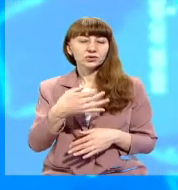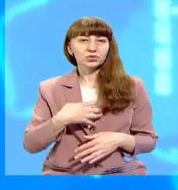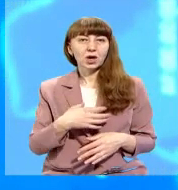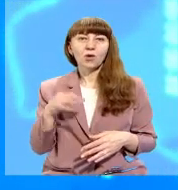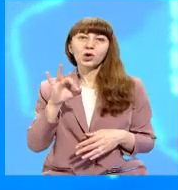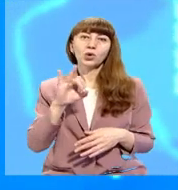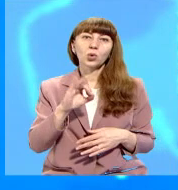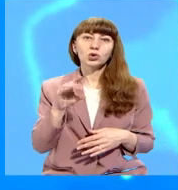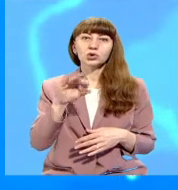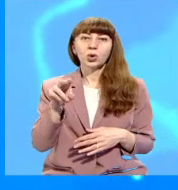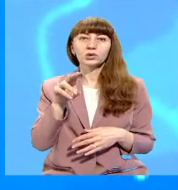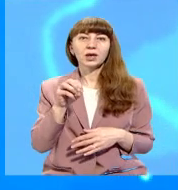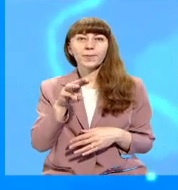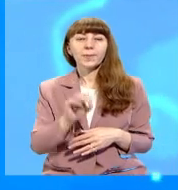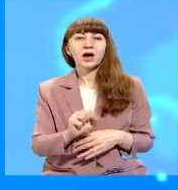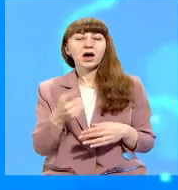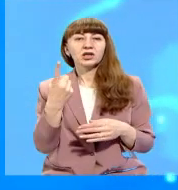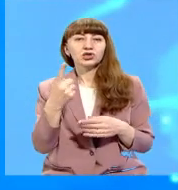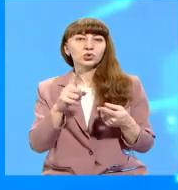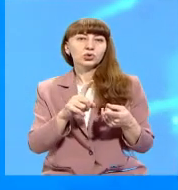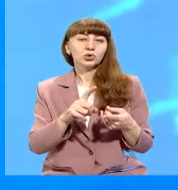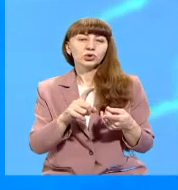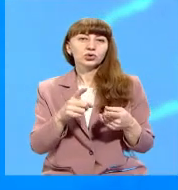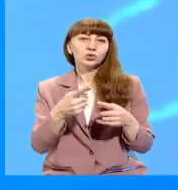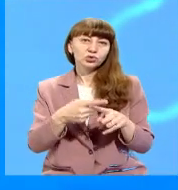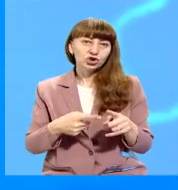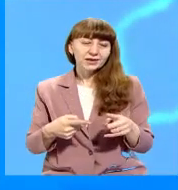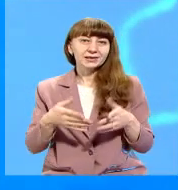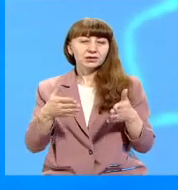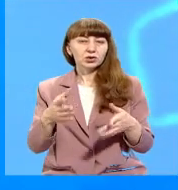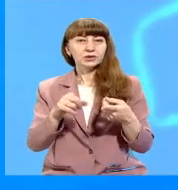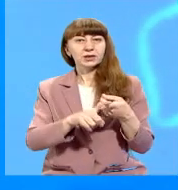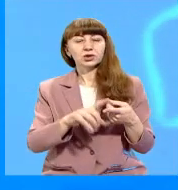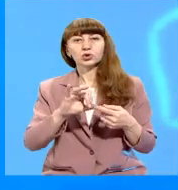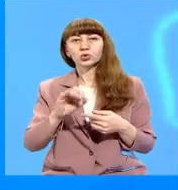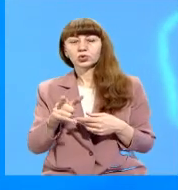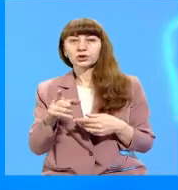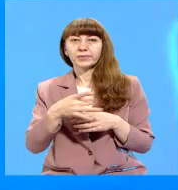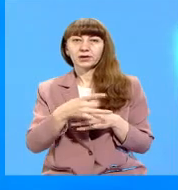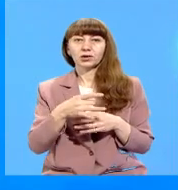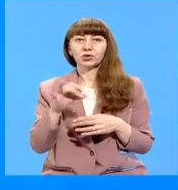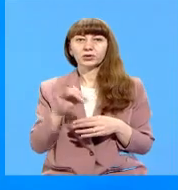жал дома единственный участок который соединяет областной центр с южными районами и городом